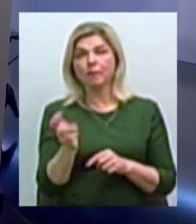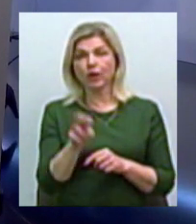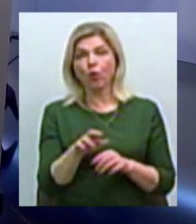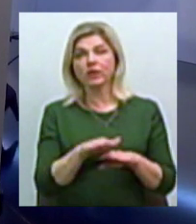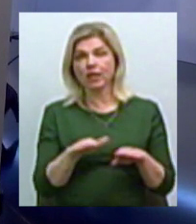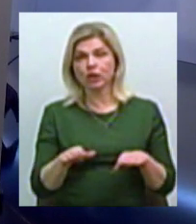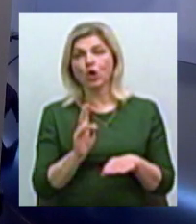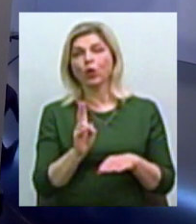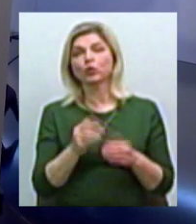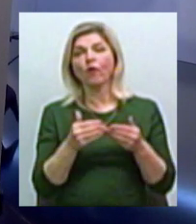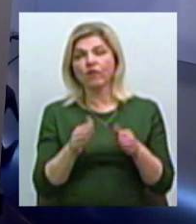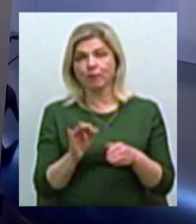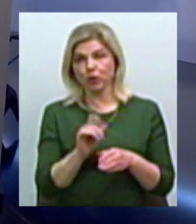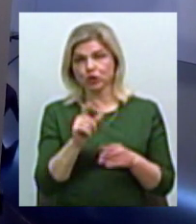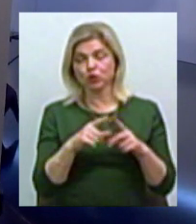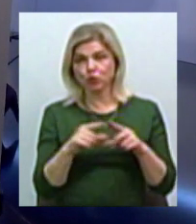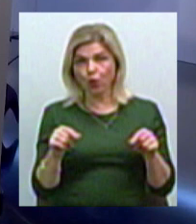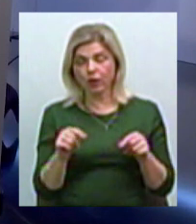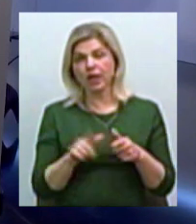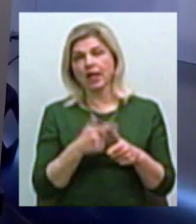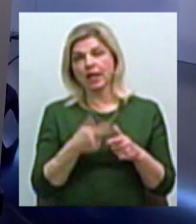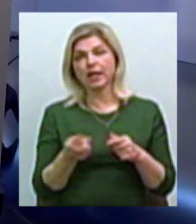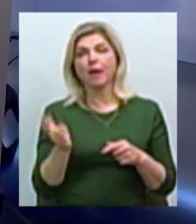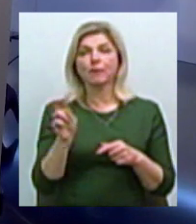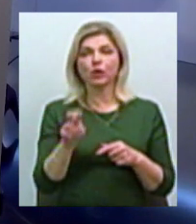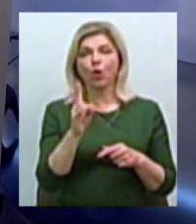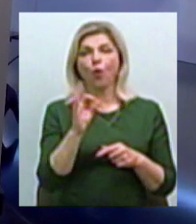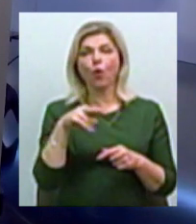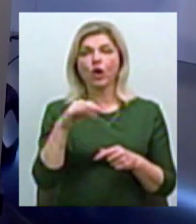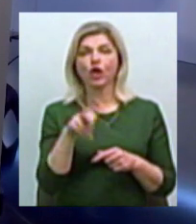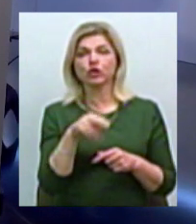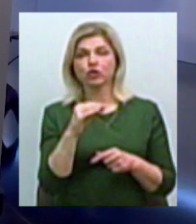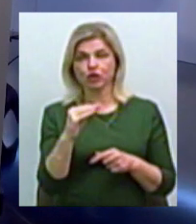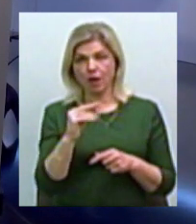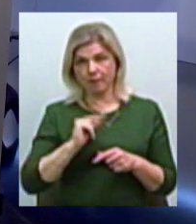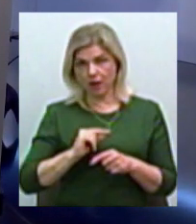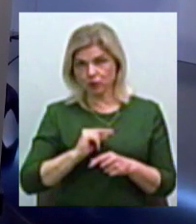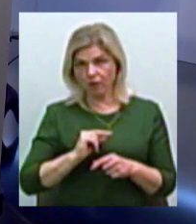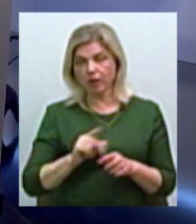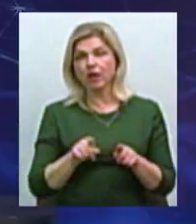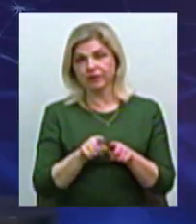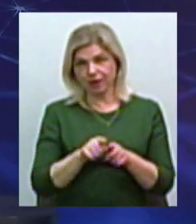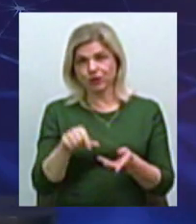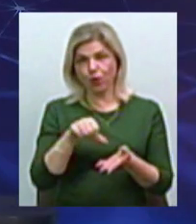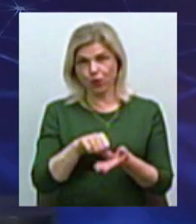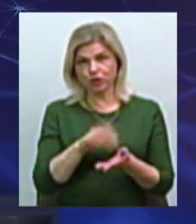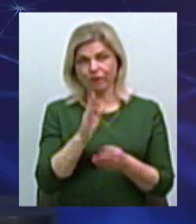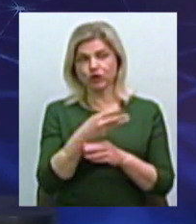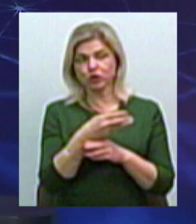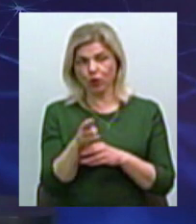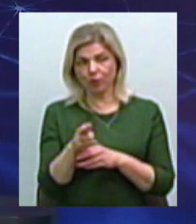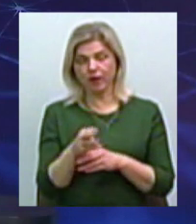випустилися із галицинівської школи, або вони там прийшли в коледж працювати, і вони також приймали участь якраз в зйомках. Тобто